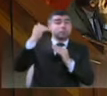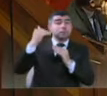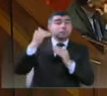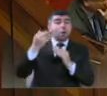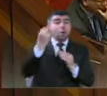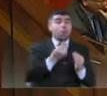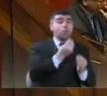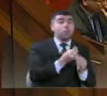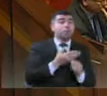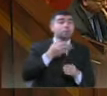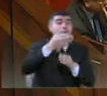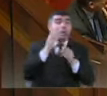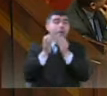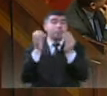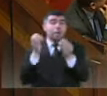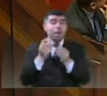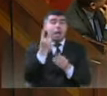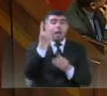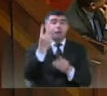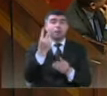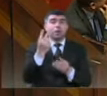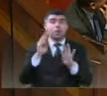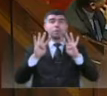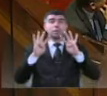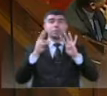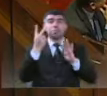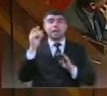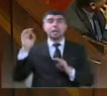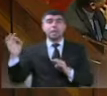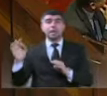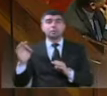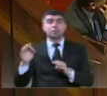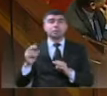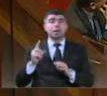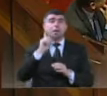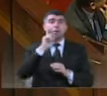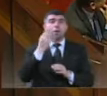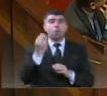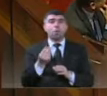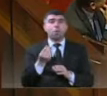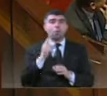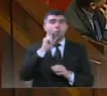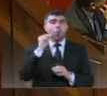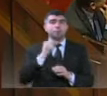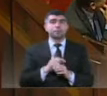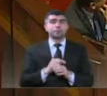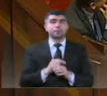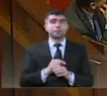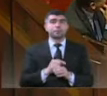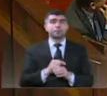المستفيدين من النقل المدرسي من 2800 مستفيدة ومستفيد إلى ما